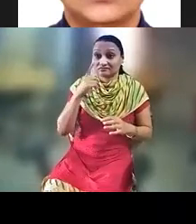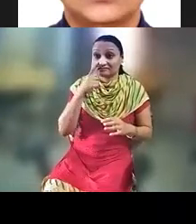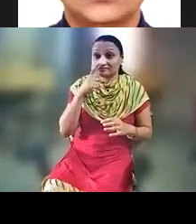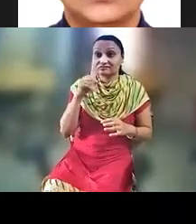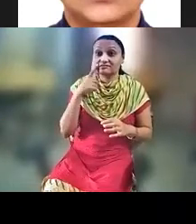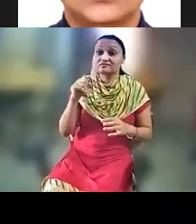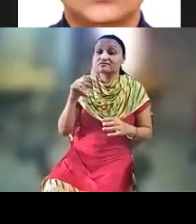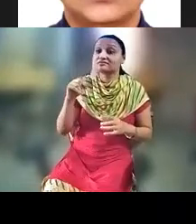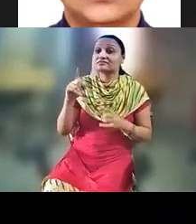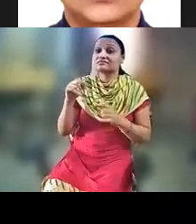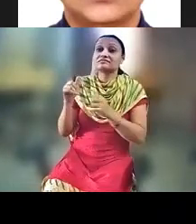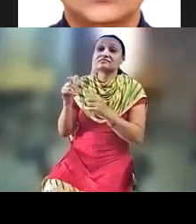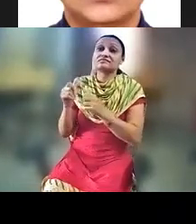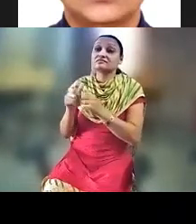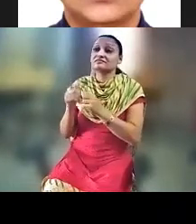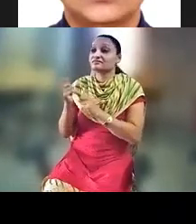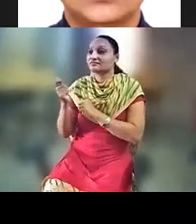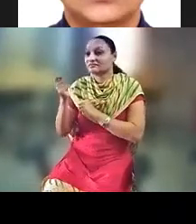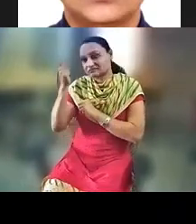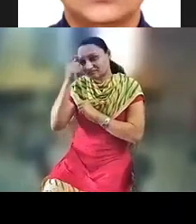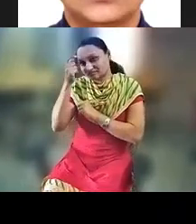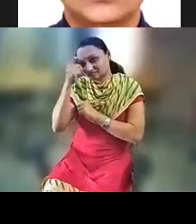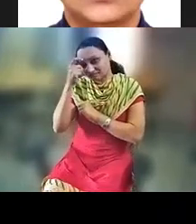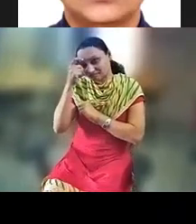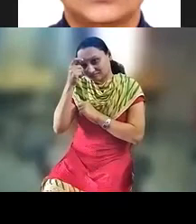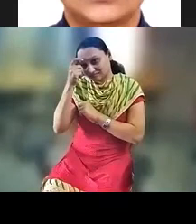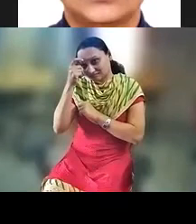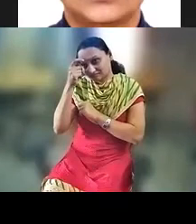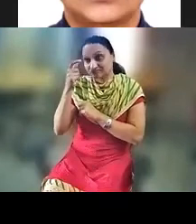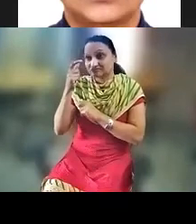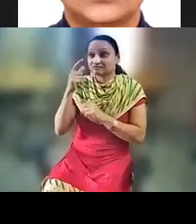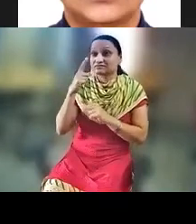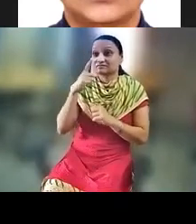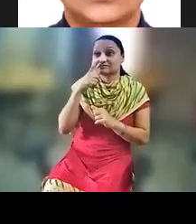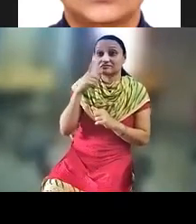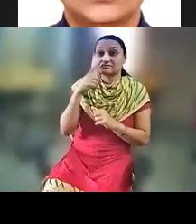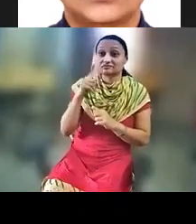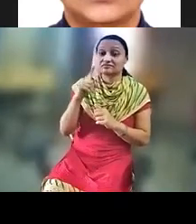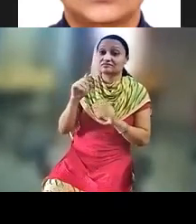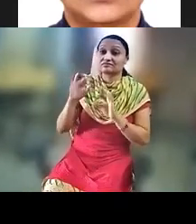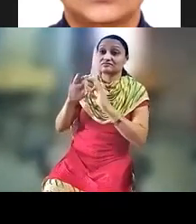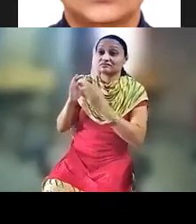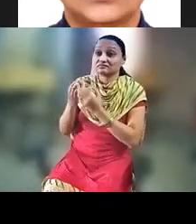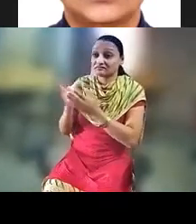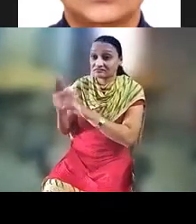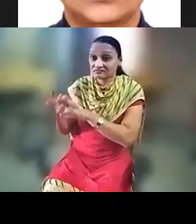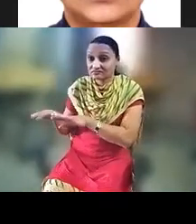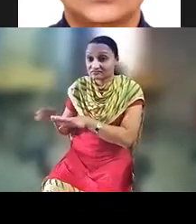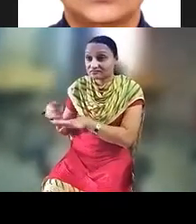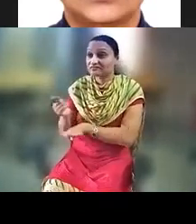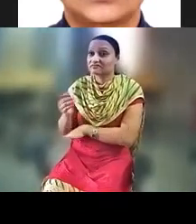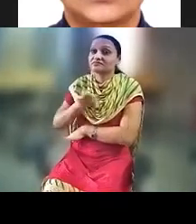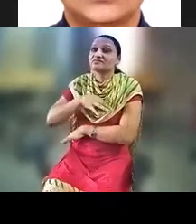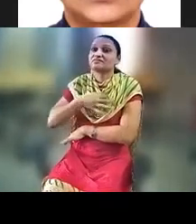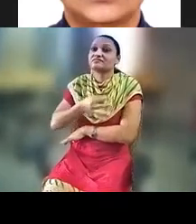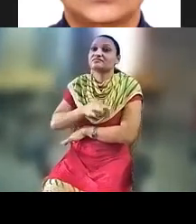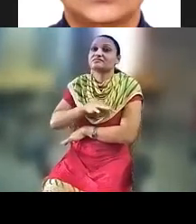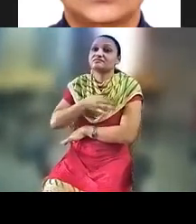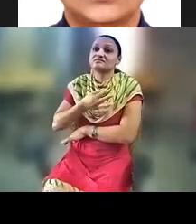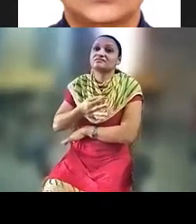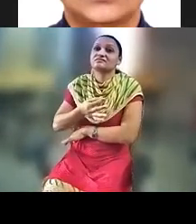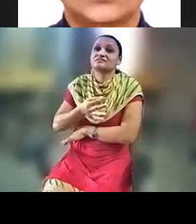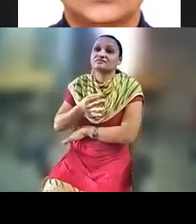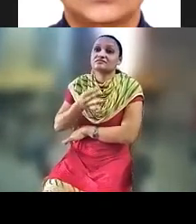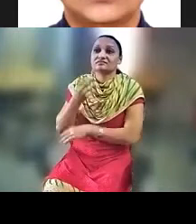पे कि माता पिता को उस घर में रहने के लिए ज्यादा पैसा खर्च करना पड़ रहा है। टीन्स नॉट इन स्कूल एंड